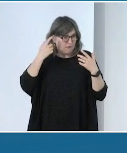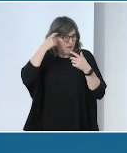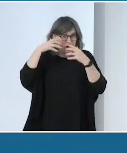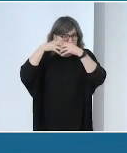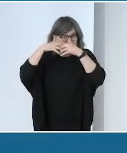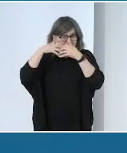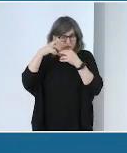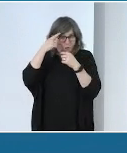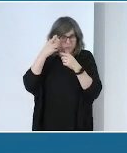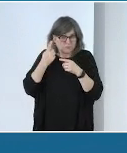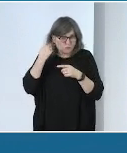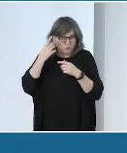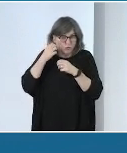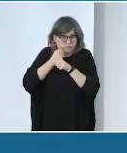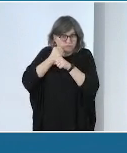ça.